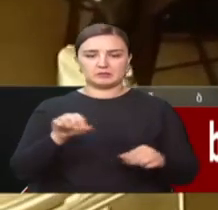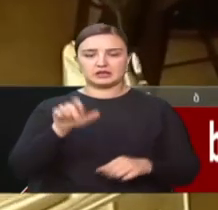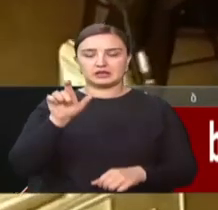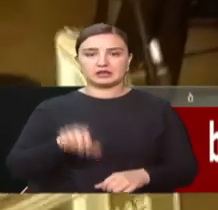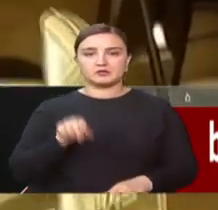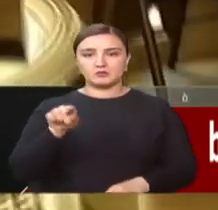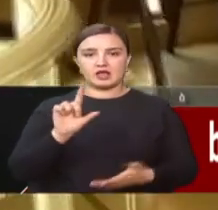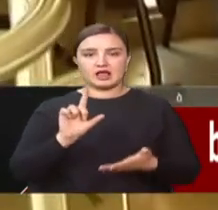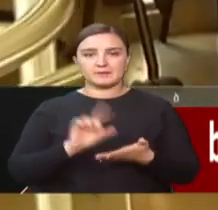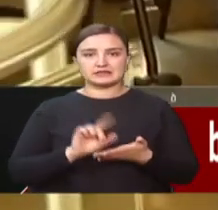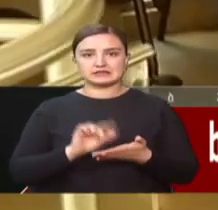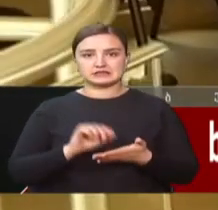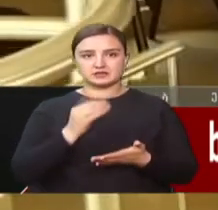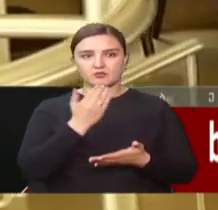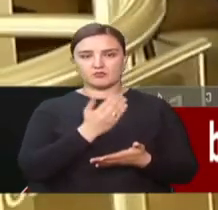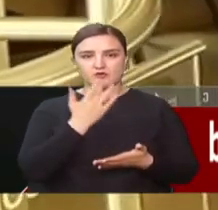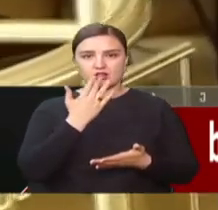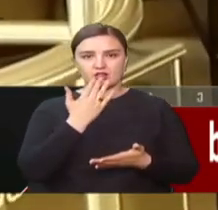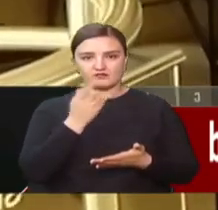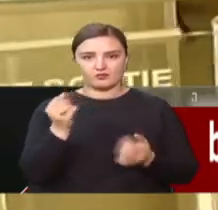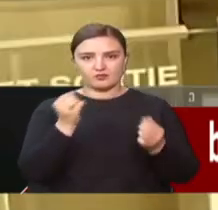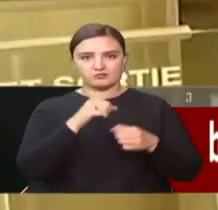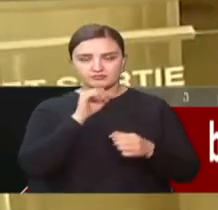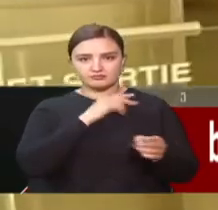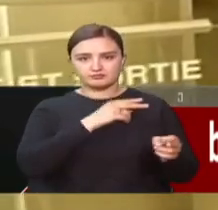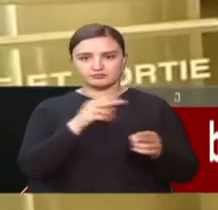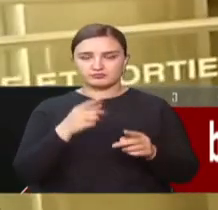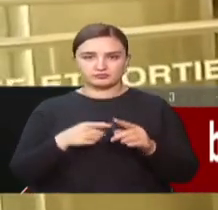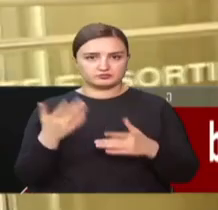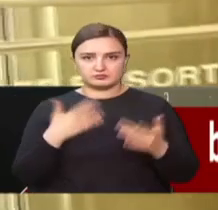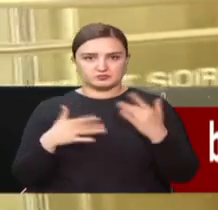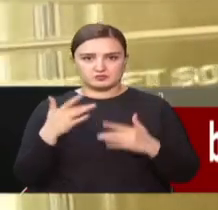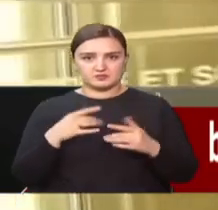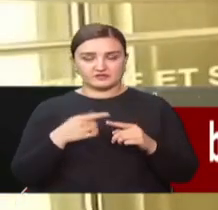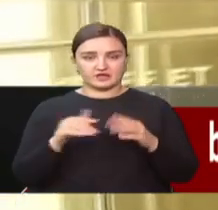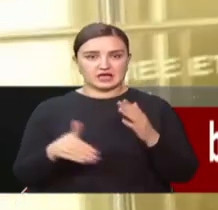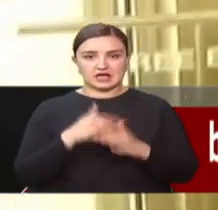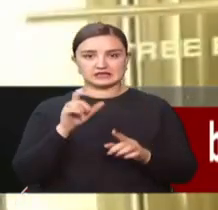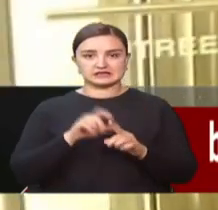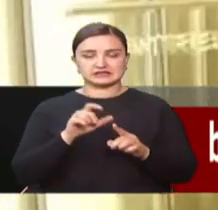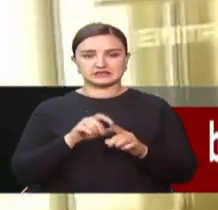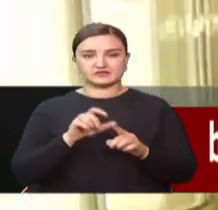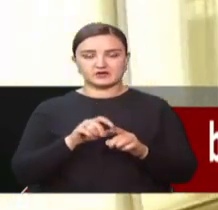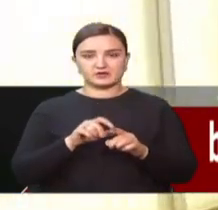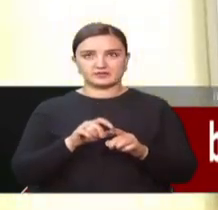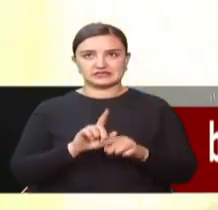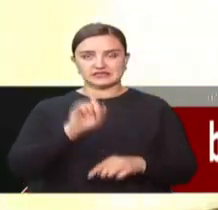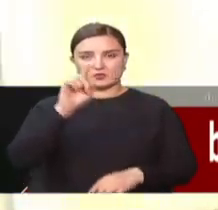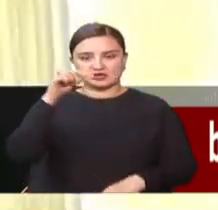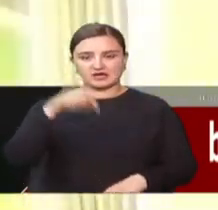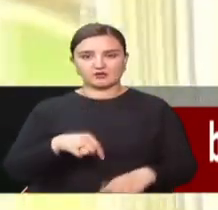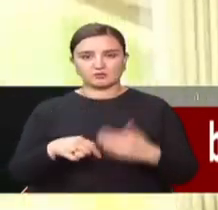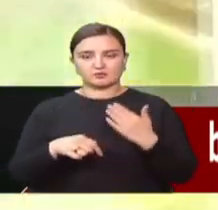ფულთან კავშირი უარყო და გამოძიების ავტორებთან სამართლებრივი პროცესი დაანონსა, ახალი რიტორიკა ზემოდან ქვემოთ მის